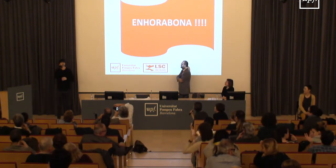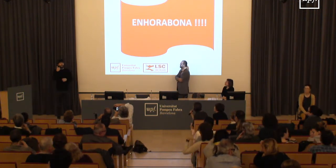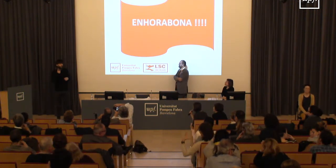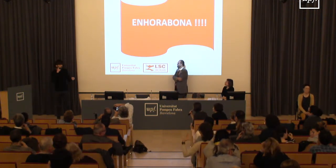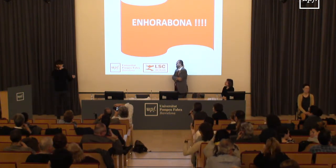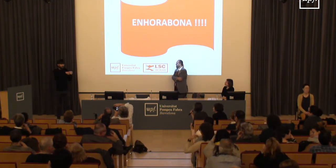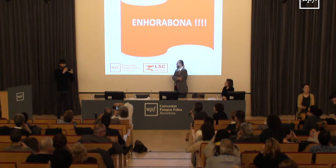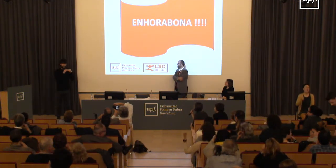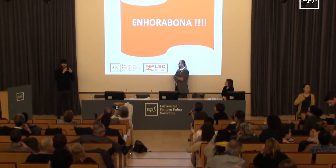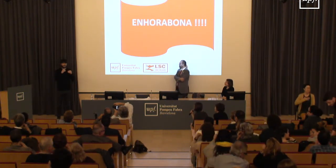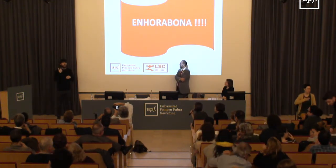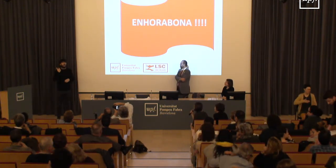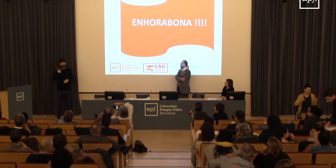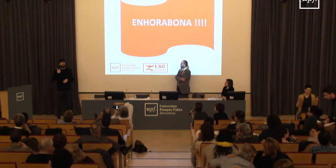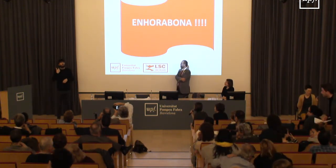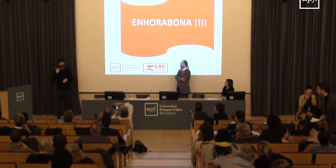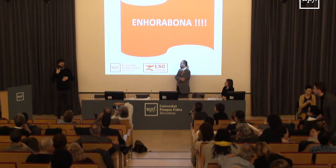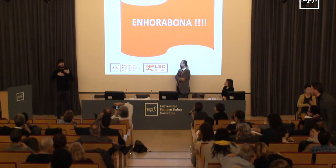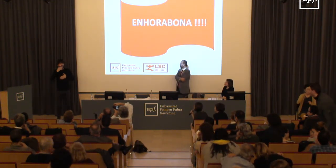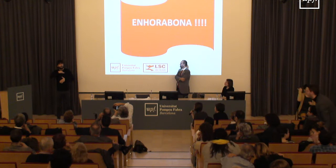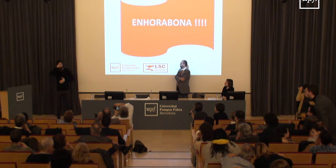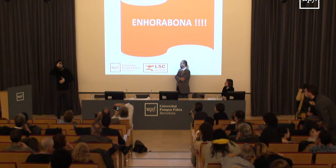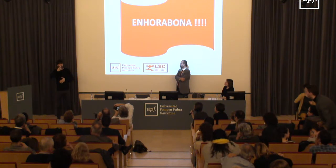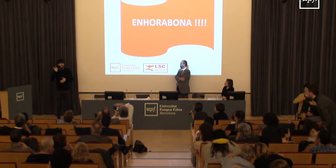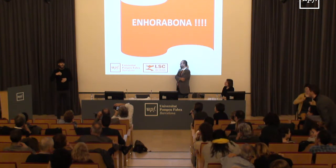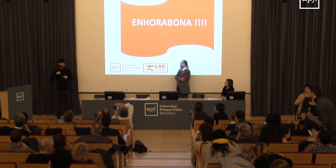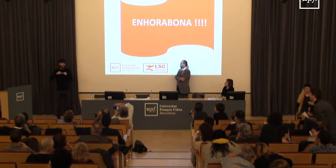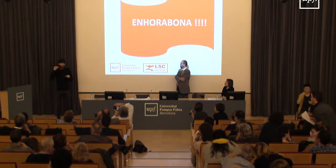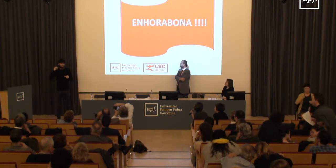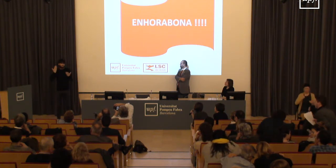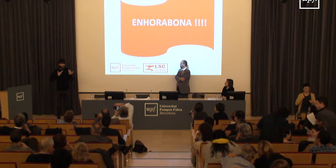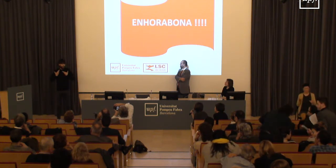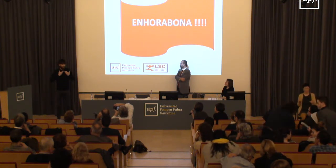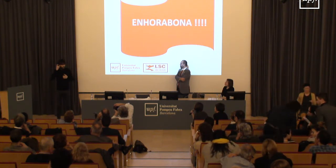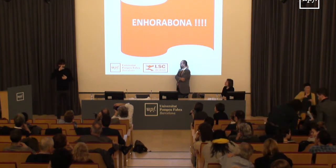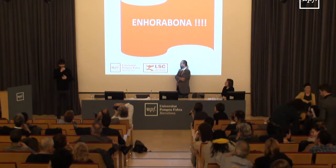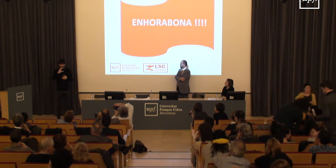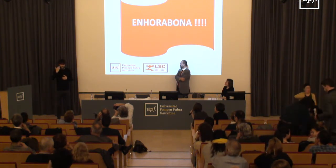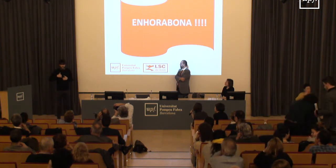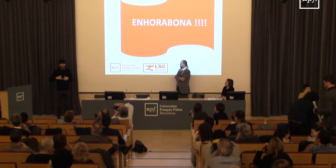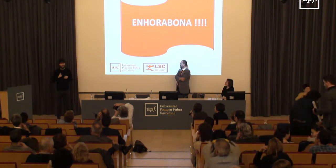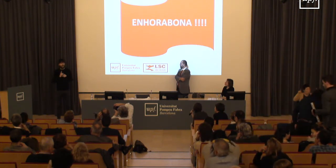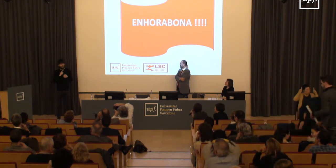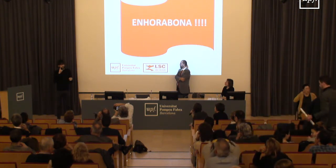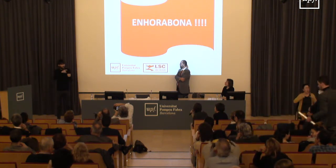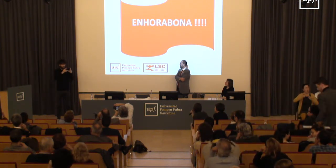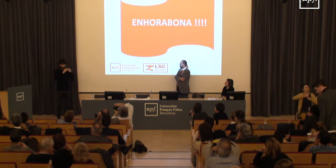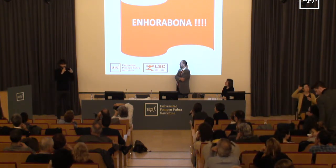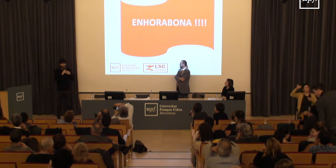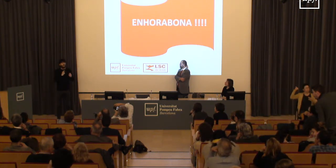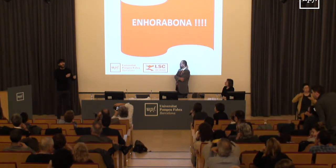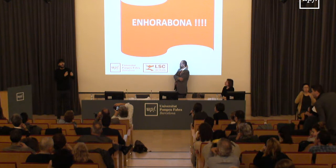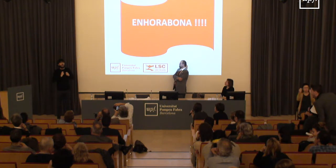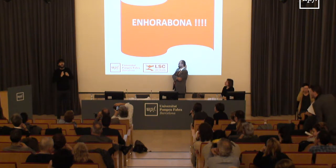Intentaré ser breu, també. En primer lloc, quan em vaig apuntar aquí a la Universitat Pompeu Fabra, no és que no sapigués res, ja tenia formació